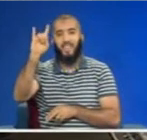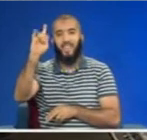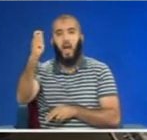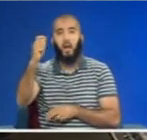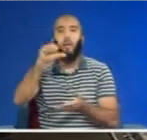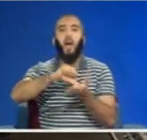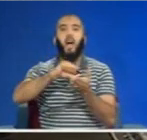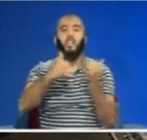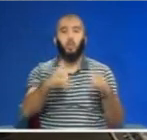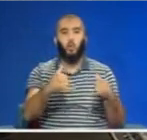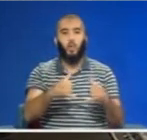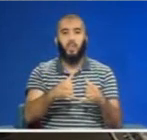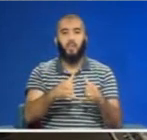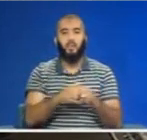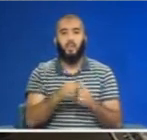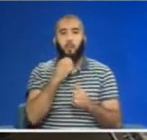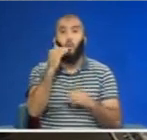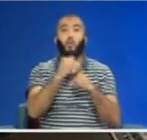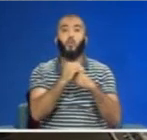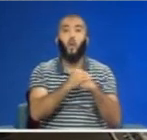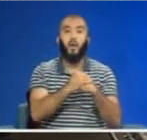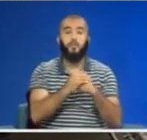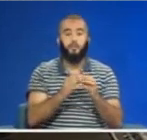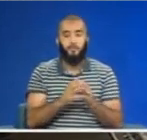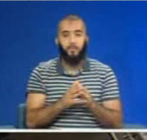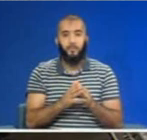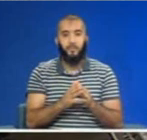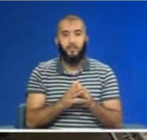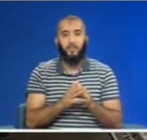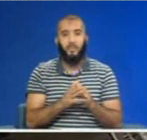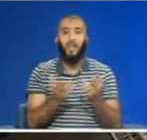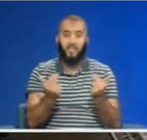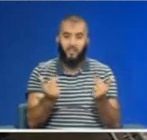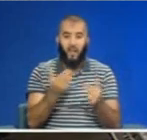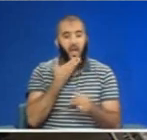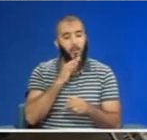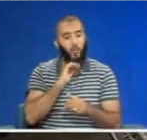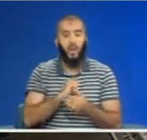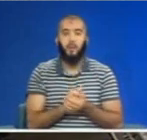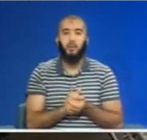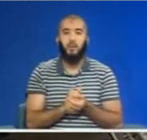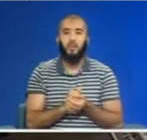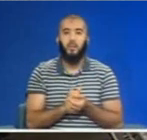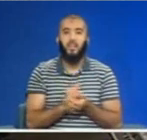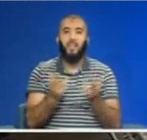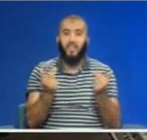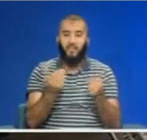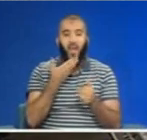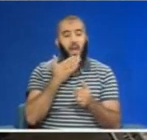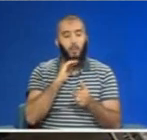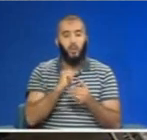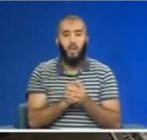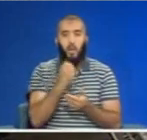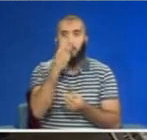الخير. مساء النور يا فتيحة تفضلي. خويا وشأك محمد خويا لاباس؟ الحمد لله. الشيخ تاعنا لاباس.